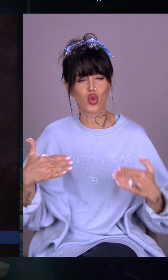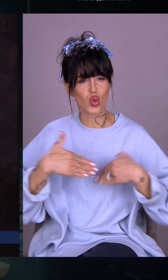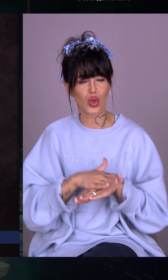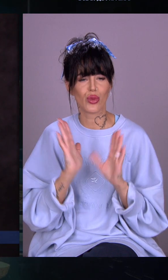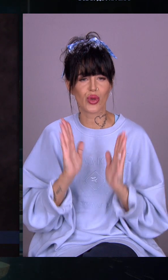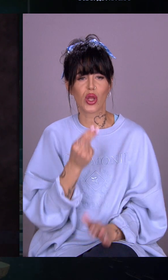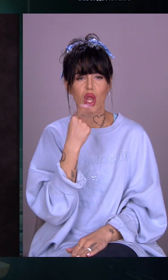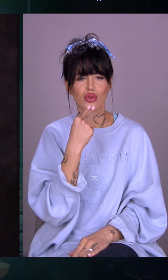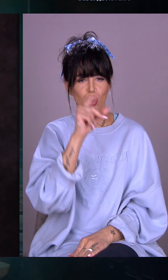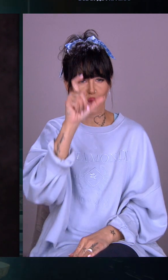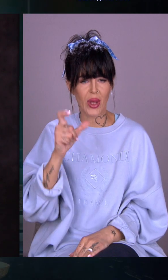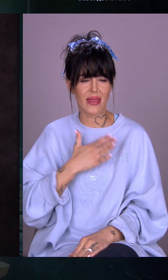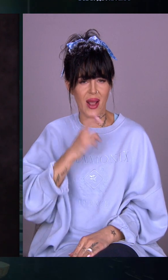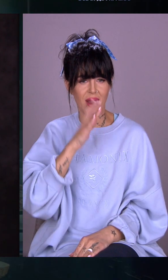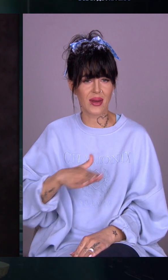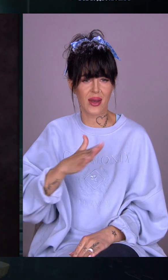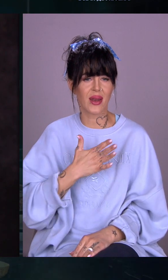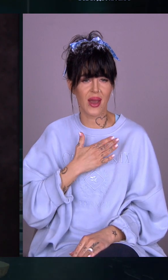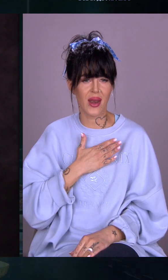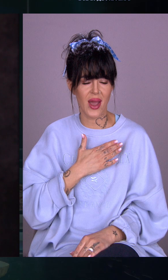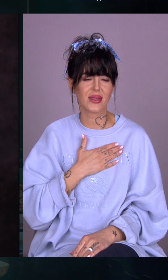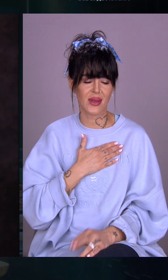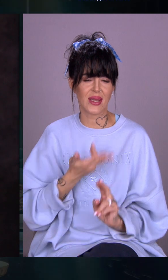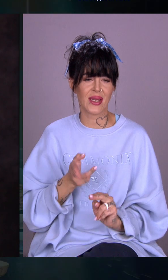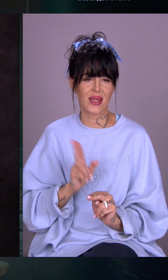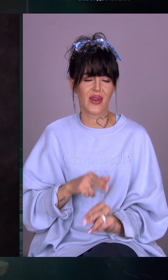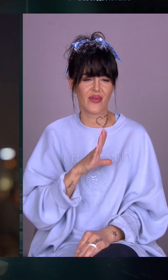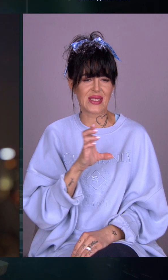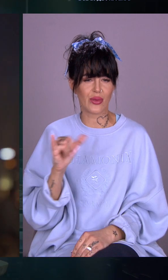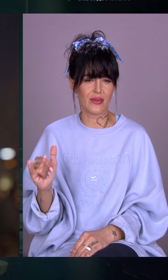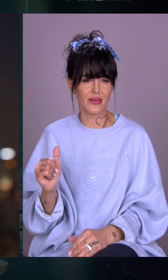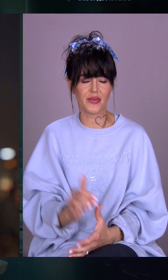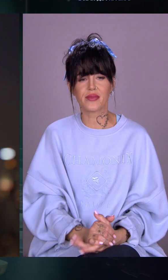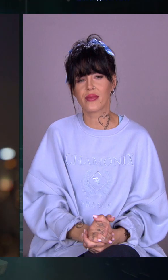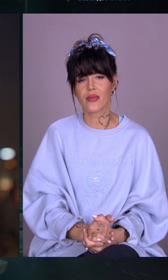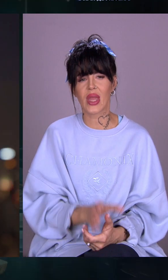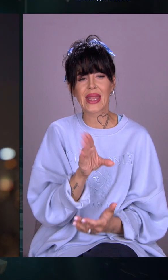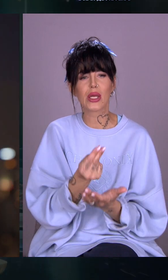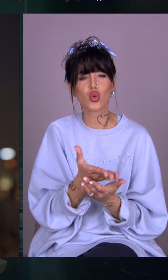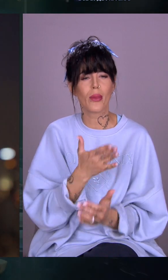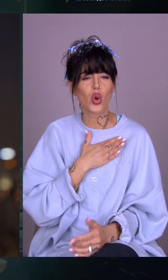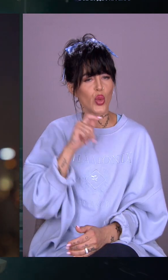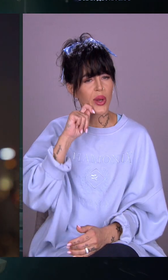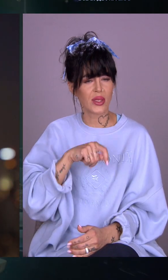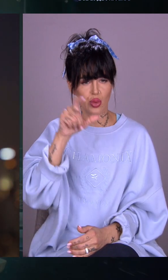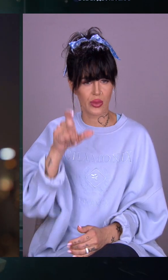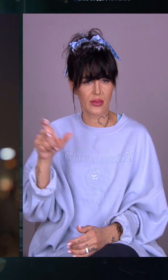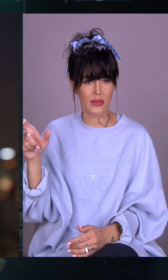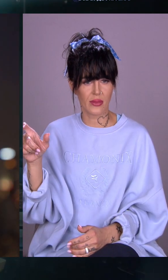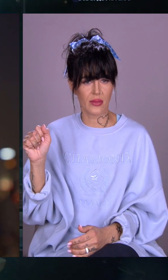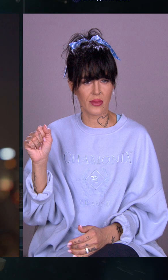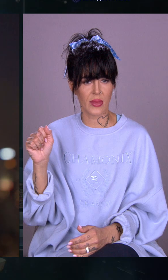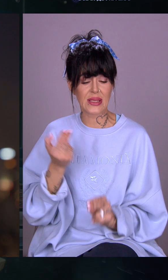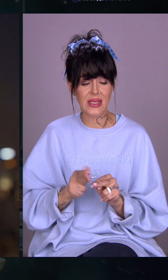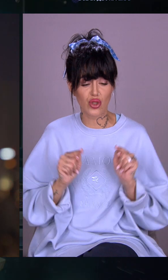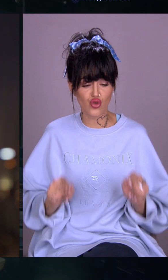найкращі люди нашої країни, наші Збройні Сили. На добру ніч. Дорогі мої українці, в цей